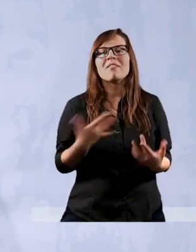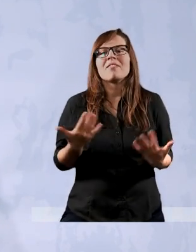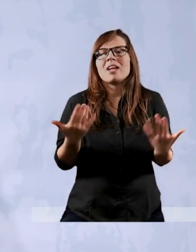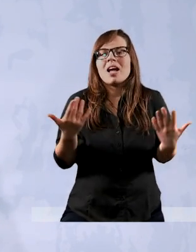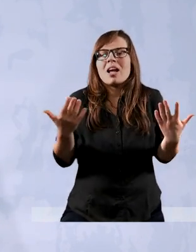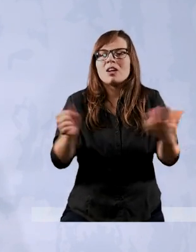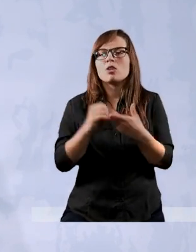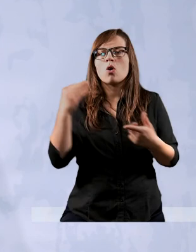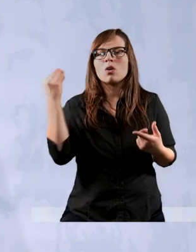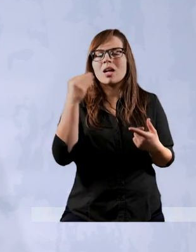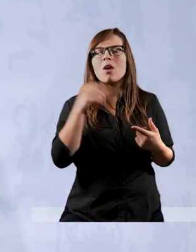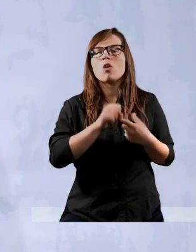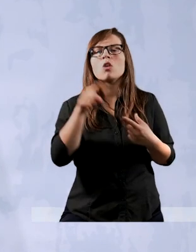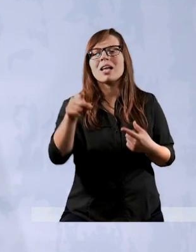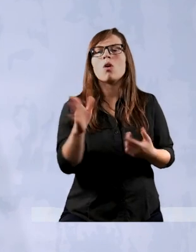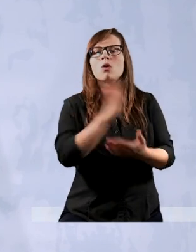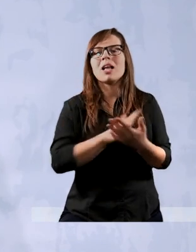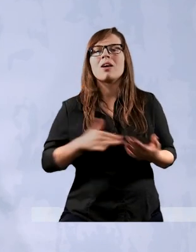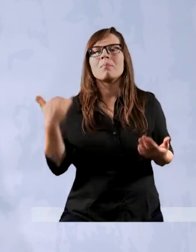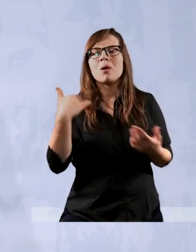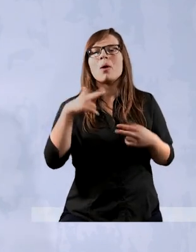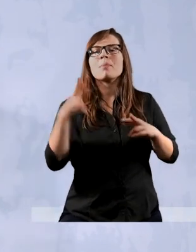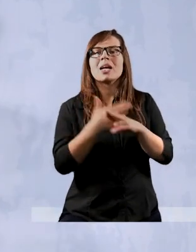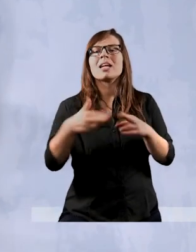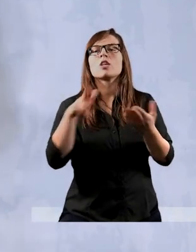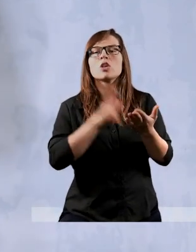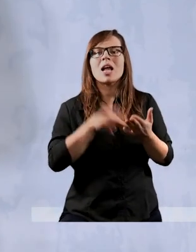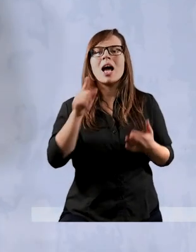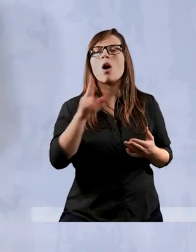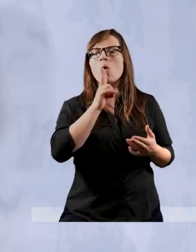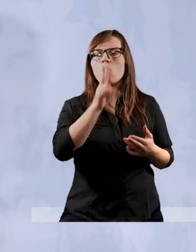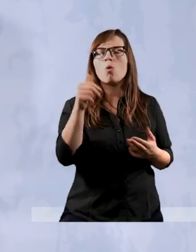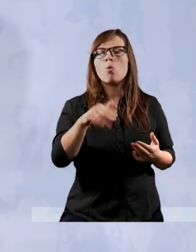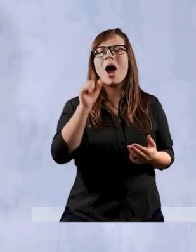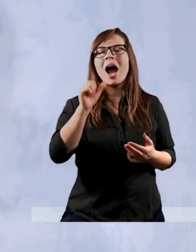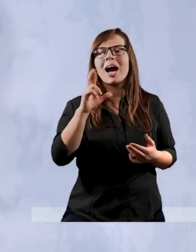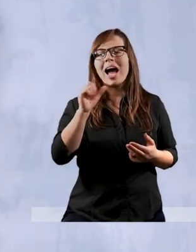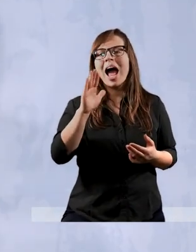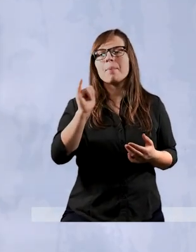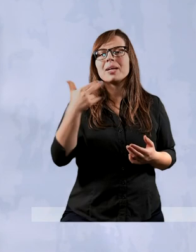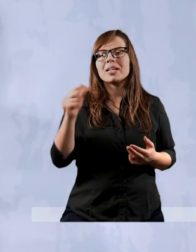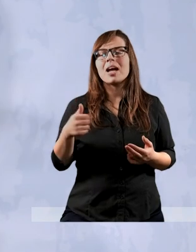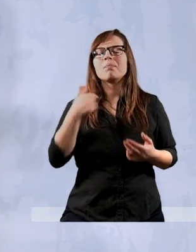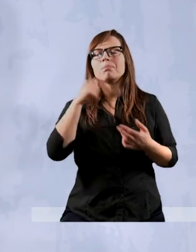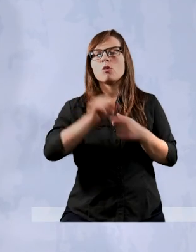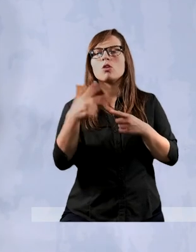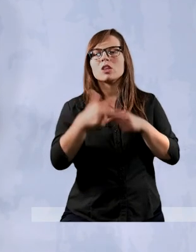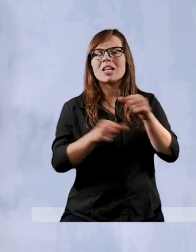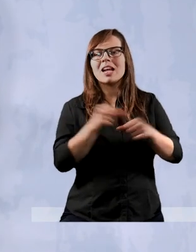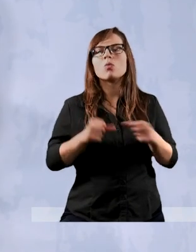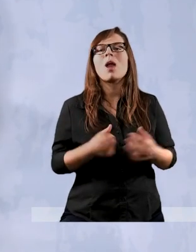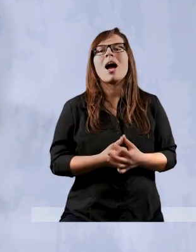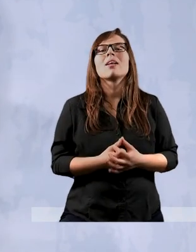wiele do nauczenia od tego narodu. Byłem kiedyś na kolacji u rabina. I rabin od 30